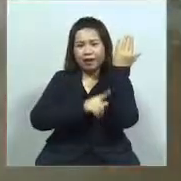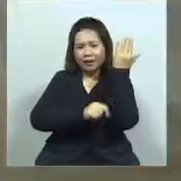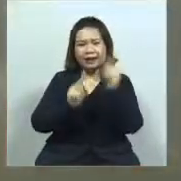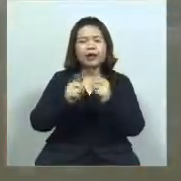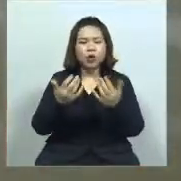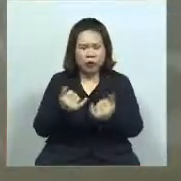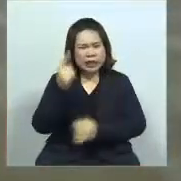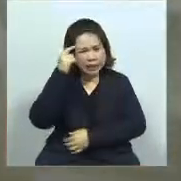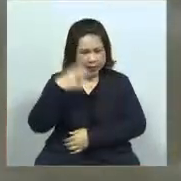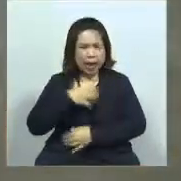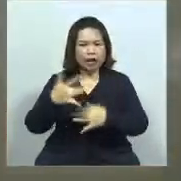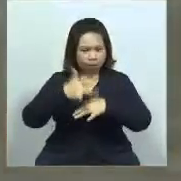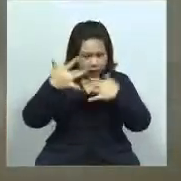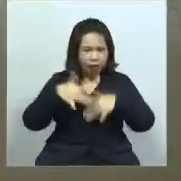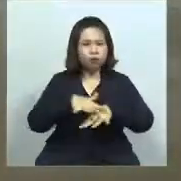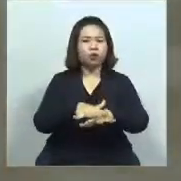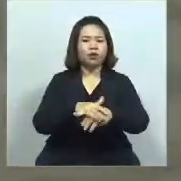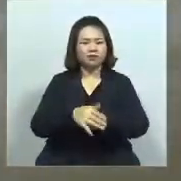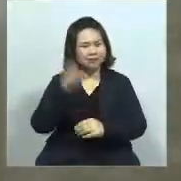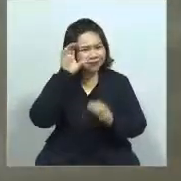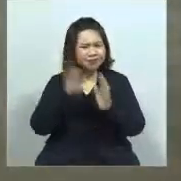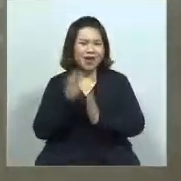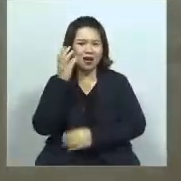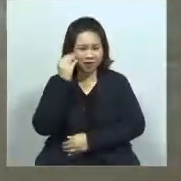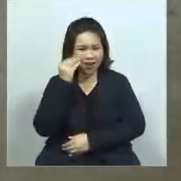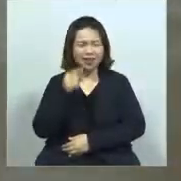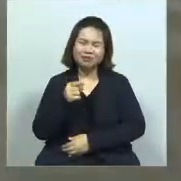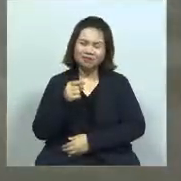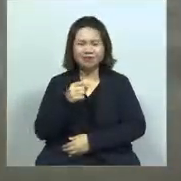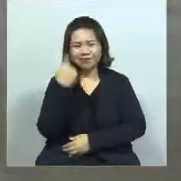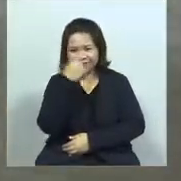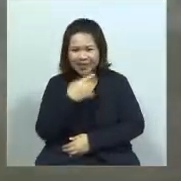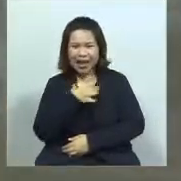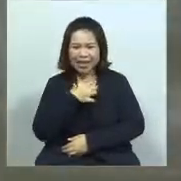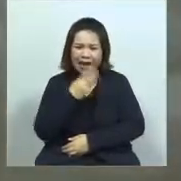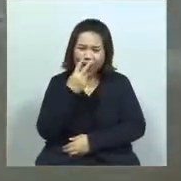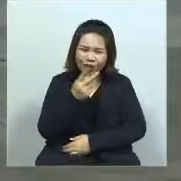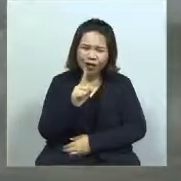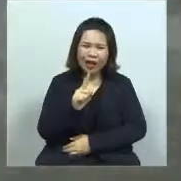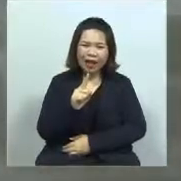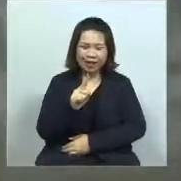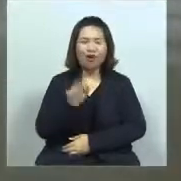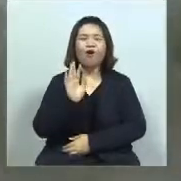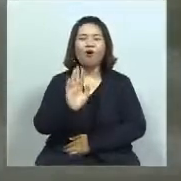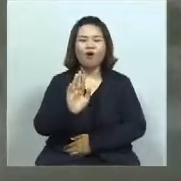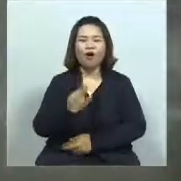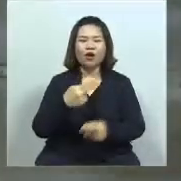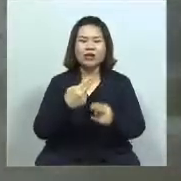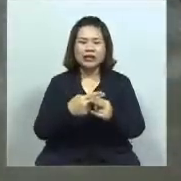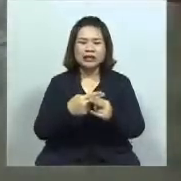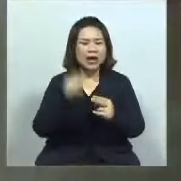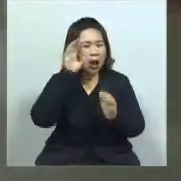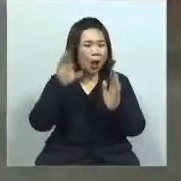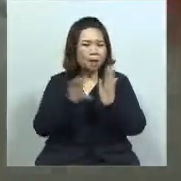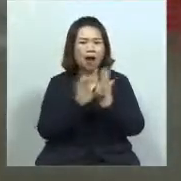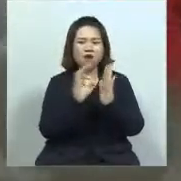ว่าเบื้องต้นเนี่ยอยากให้อยู่กับธรรมชาตินะครับเห็นภาพน่ารักน่ารักแบบนี้นะฮะต้องบอกว่าใครอยากจะดูเพิ่มเติมเนี่ยลองเข้าไปดูกันได้ที่ภา